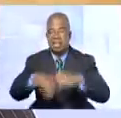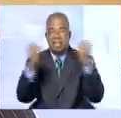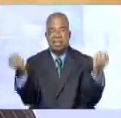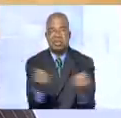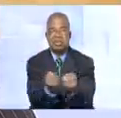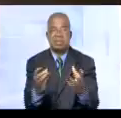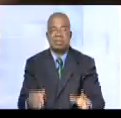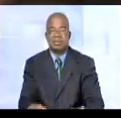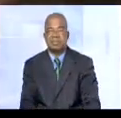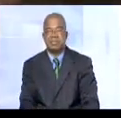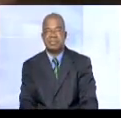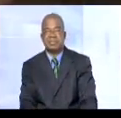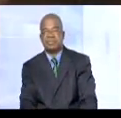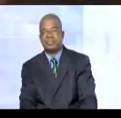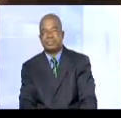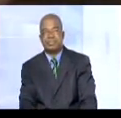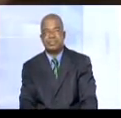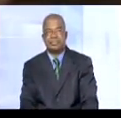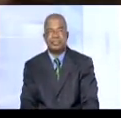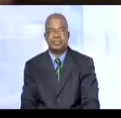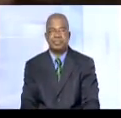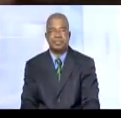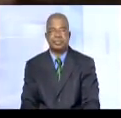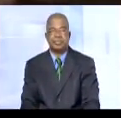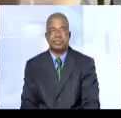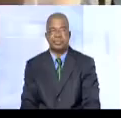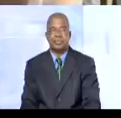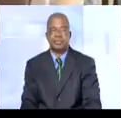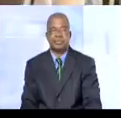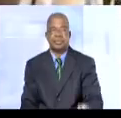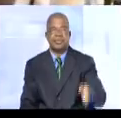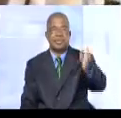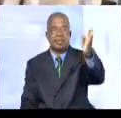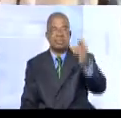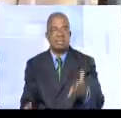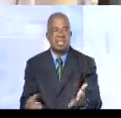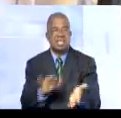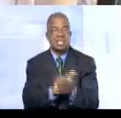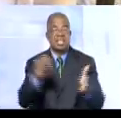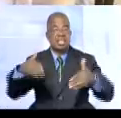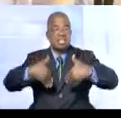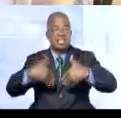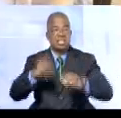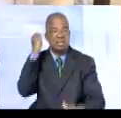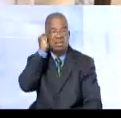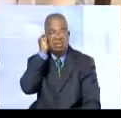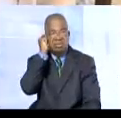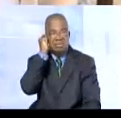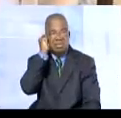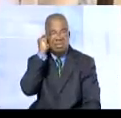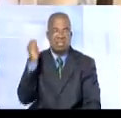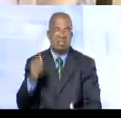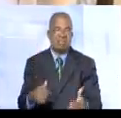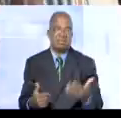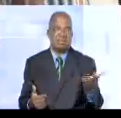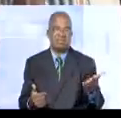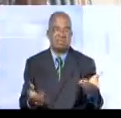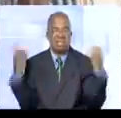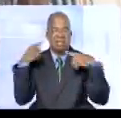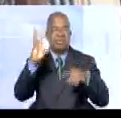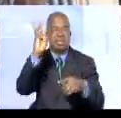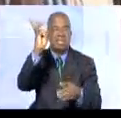Trècheville. Kramo Kwasi est derrière cette cabine téléphonique depuis 6 ans. Et pourtant, il est titulaire d'un brevet de technicien